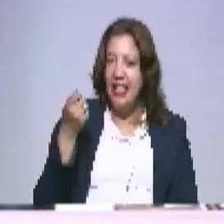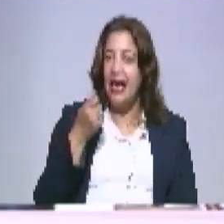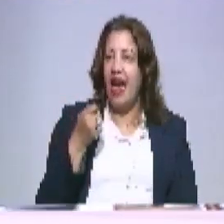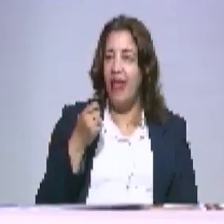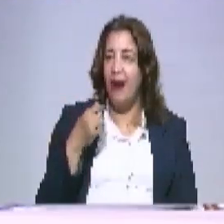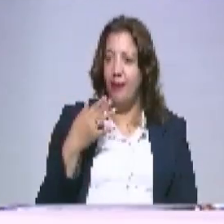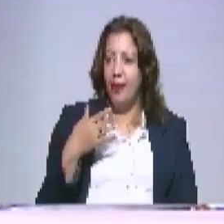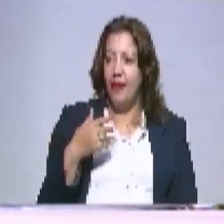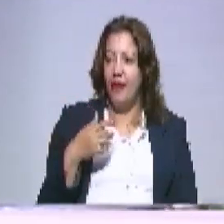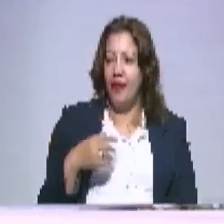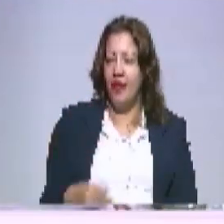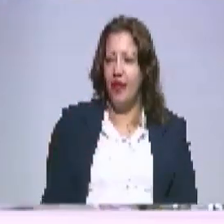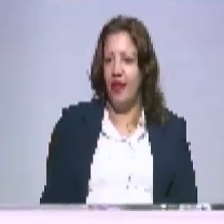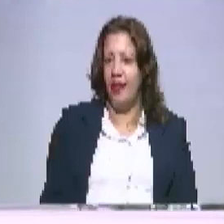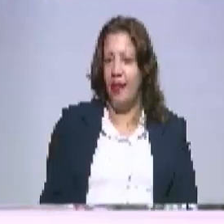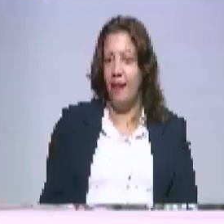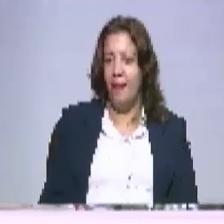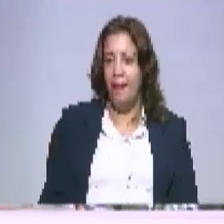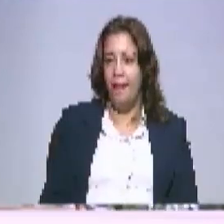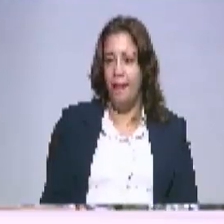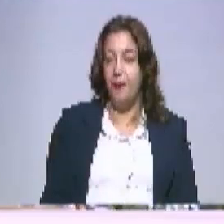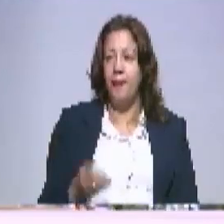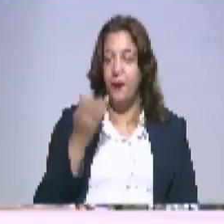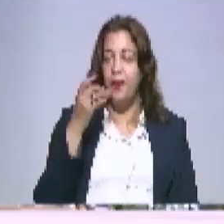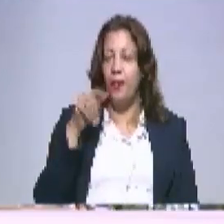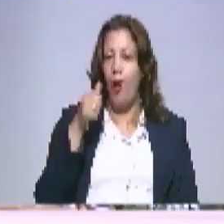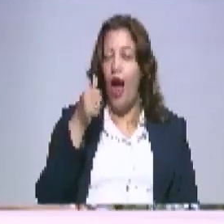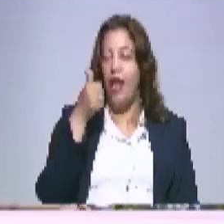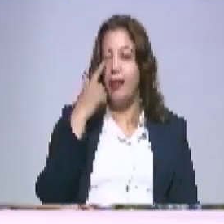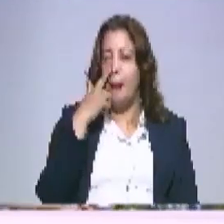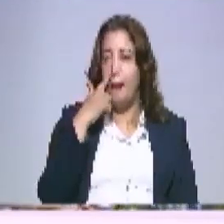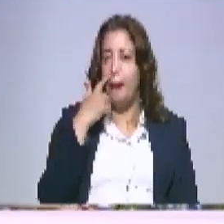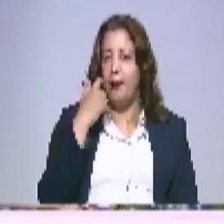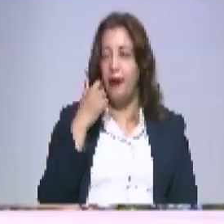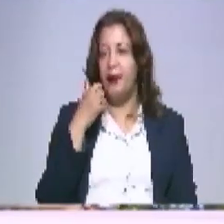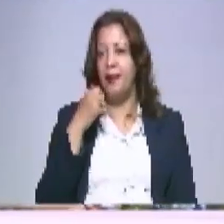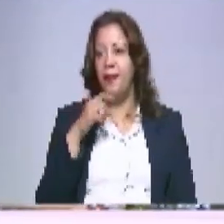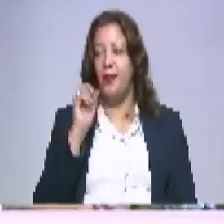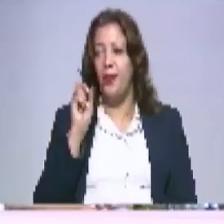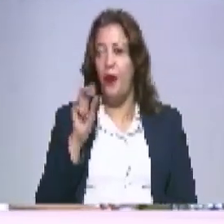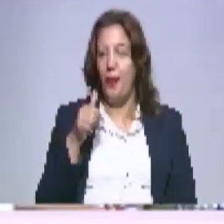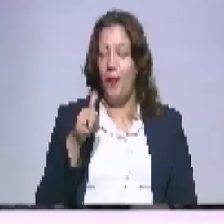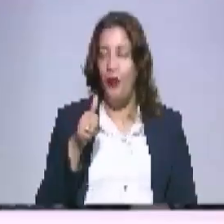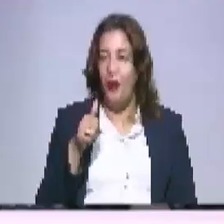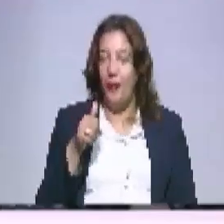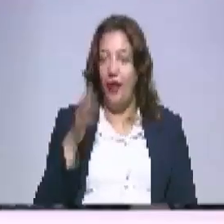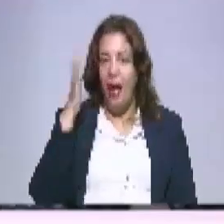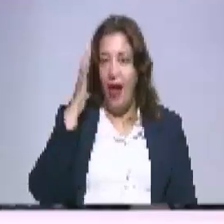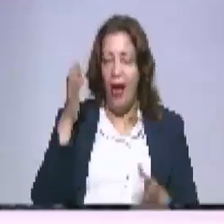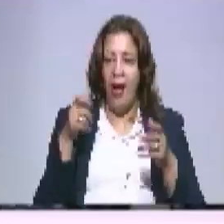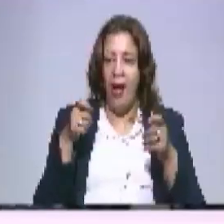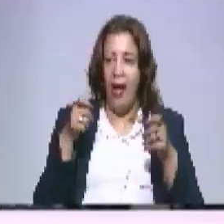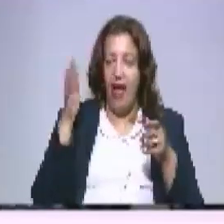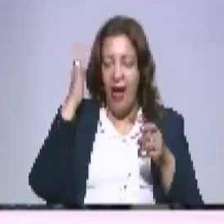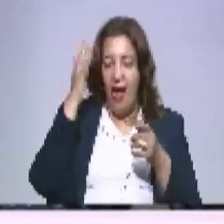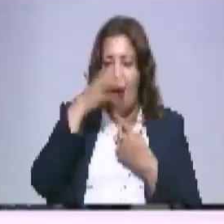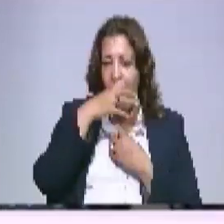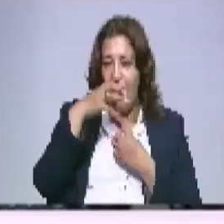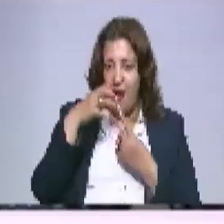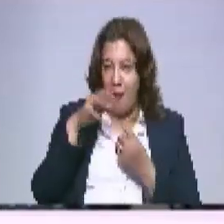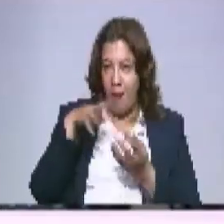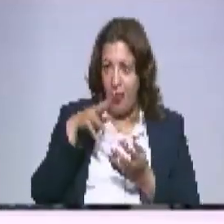حلو كده، احنا ممكن نجيبها. ماشي. دي خلاص ربنا. لا خلاص دي احسن. خلاص اوكي، نجيب بقى القرنبيط بتاعنا. نطلع القرنبيط لغايه